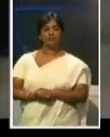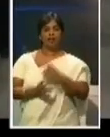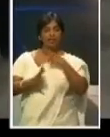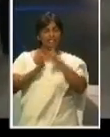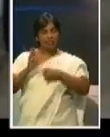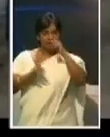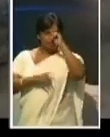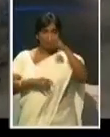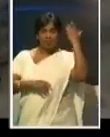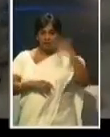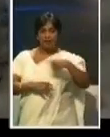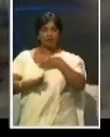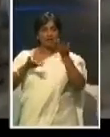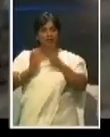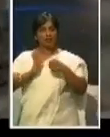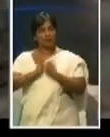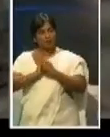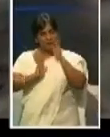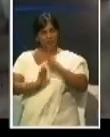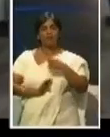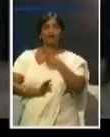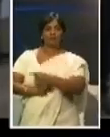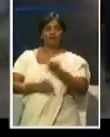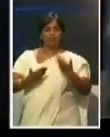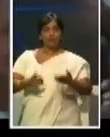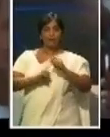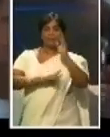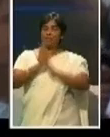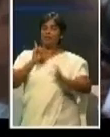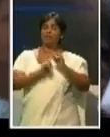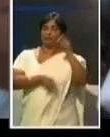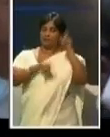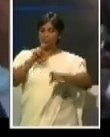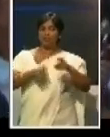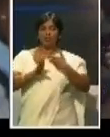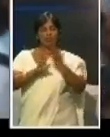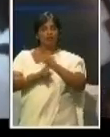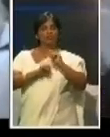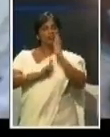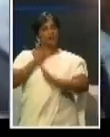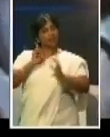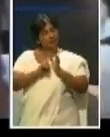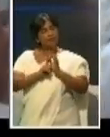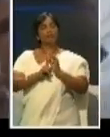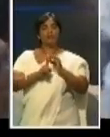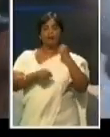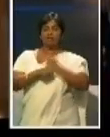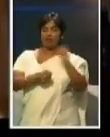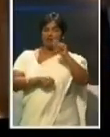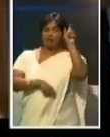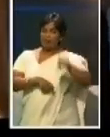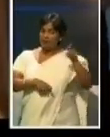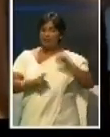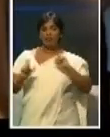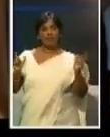දීමු ජයරත්න මහතාගේ දේහයට අවසන් ගෞරව දැක්වීම සඳහා වත්මන් පාර්ලිමේන්තු මන්ත්‍රීවරුන්ට, හිටපු පාර්ලිමේන්තු මන්ත්‍රීවරුන්ට, රාජ්‍ය නිලධාරීන්ට